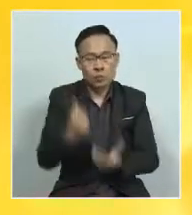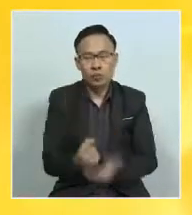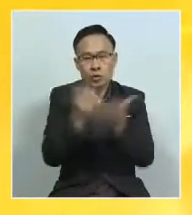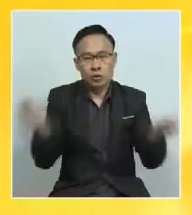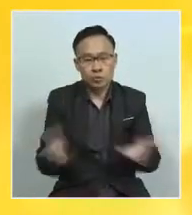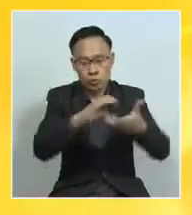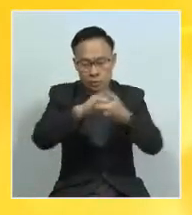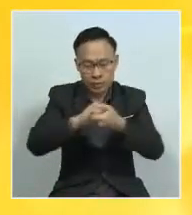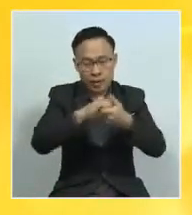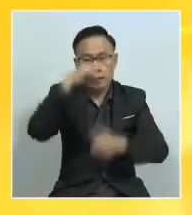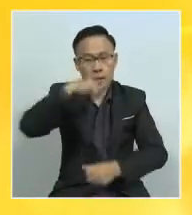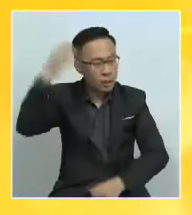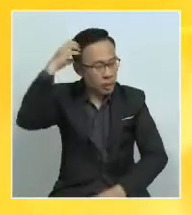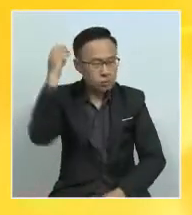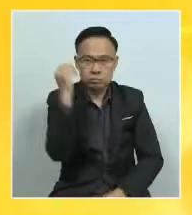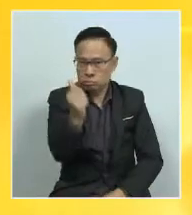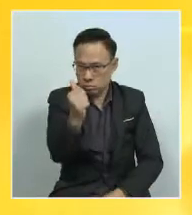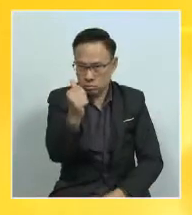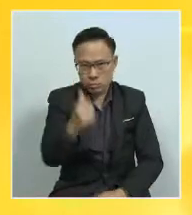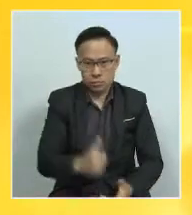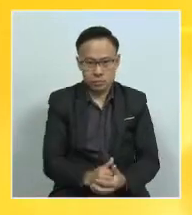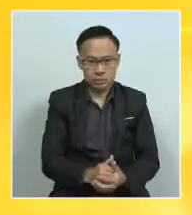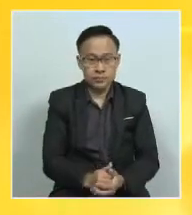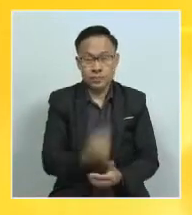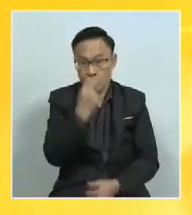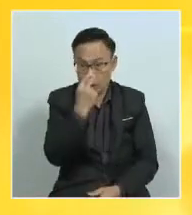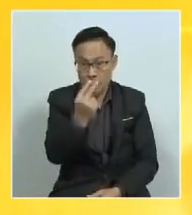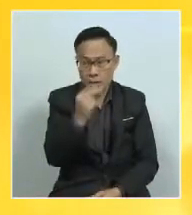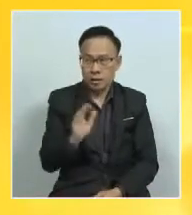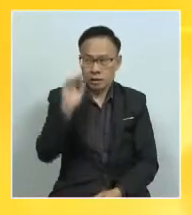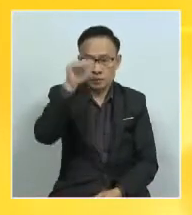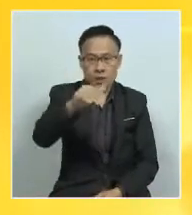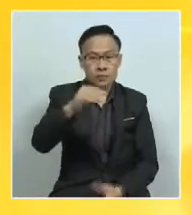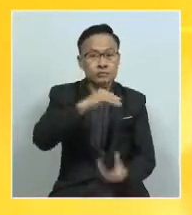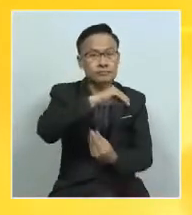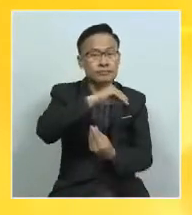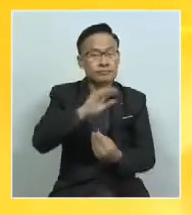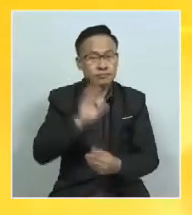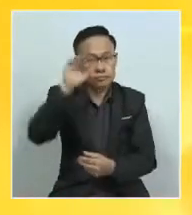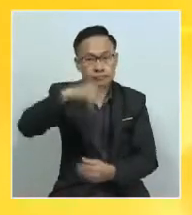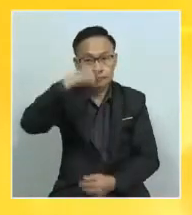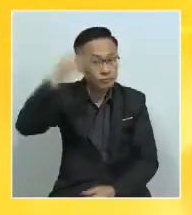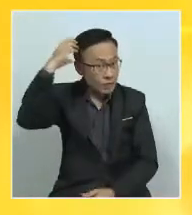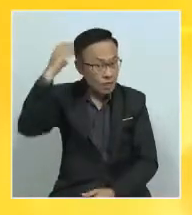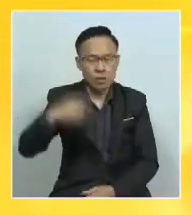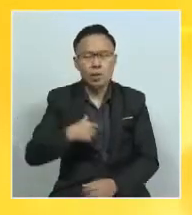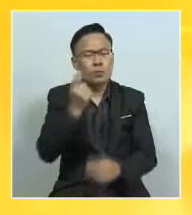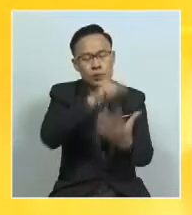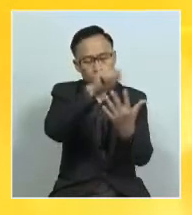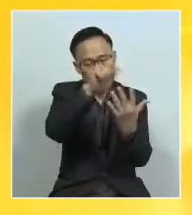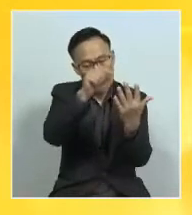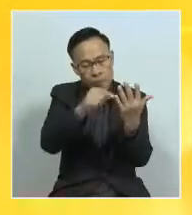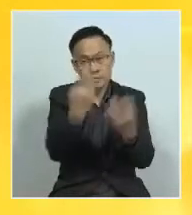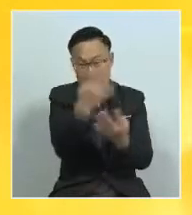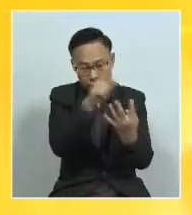เรามีมาอย่างต่อเนื่องด้วย สังเกตดูว่าพื้นที่โดยรอบสะพานมิตรภาพเนี่ยเศรษฐกิจจะเฟื่องฟูนะจะมีการค้าขายมีการ